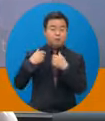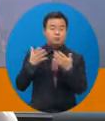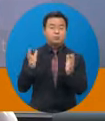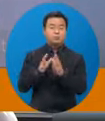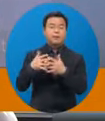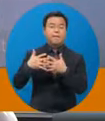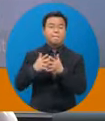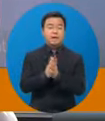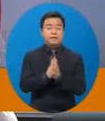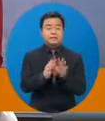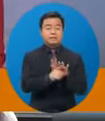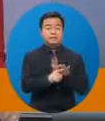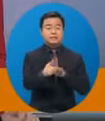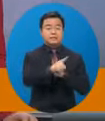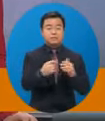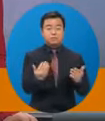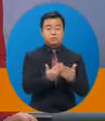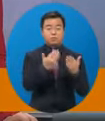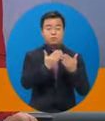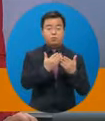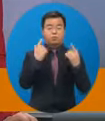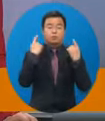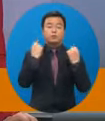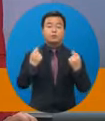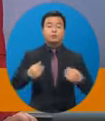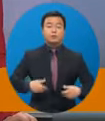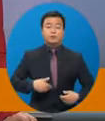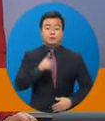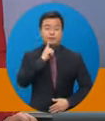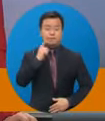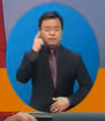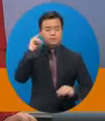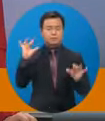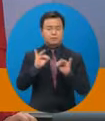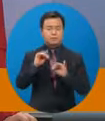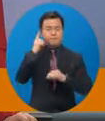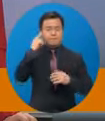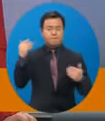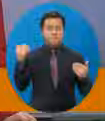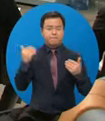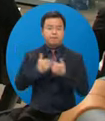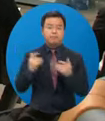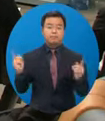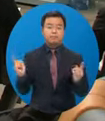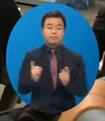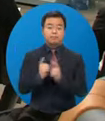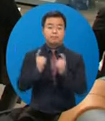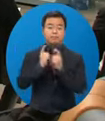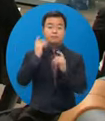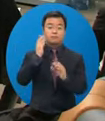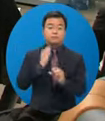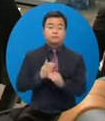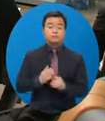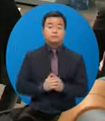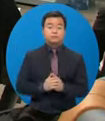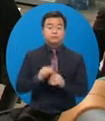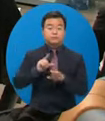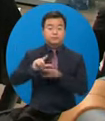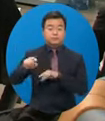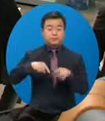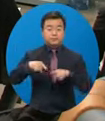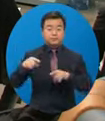폐지를 주장하며 찬반 논란이 뜨겁습니다 이수민 기자가 보도합니다 지방자치